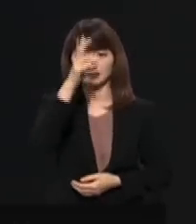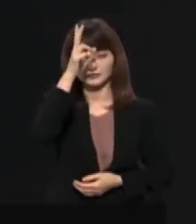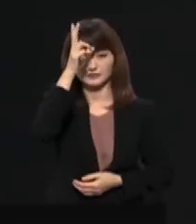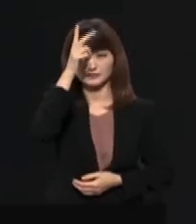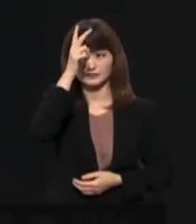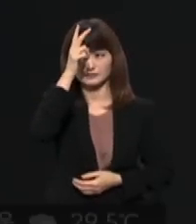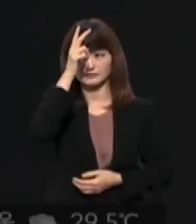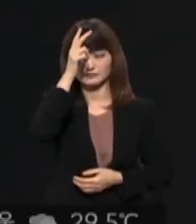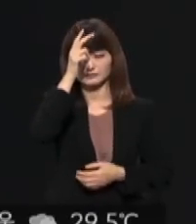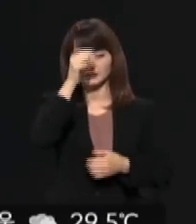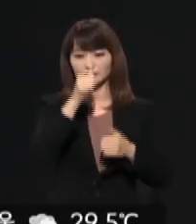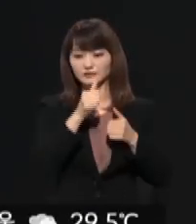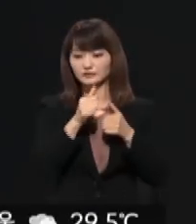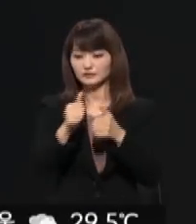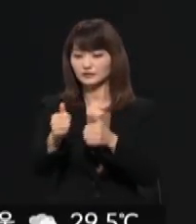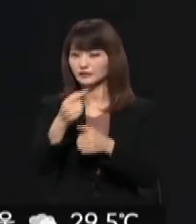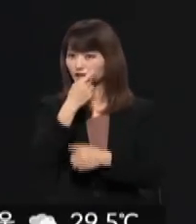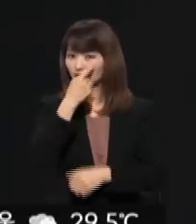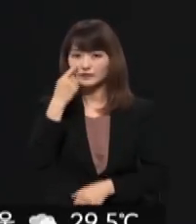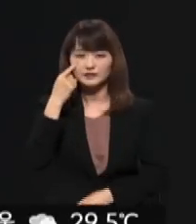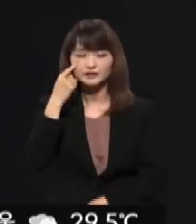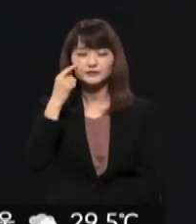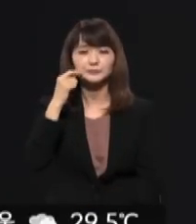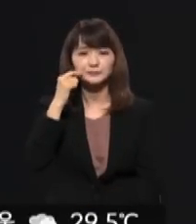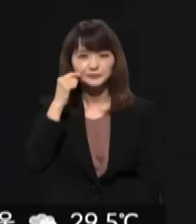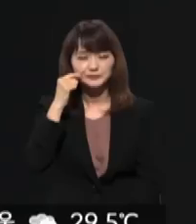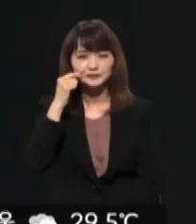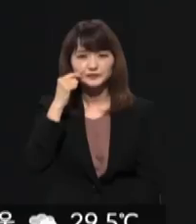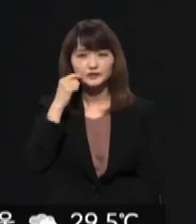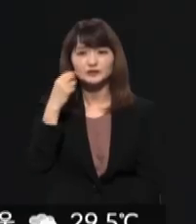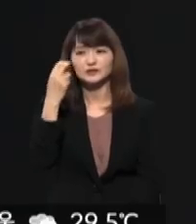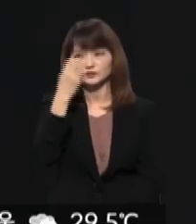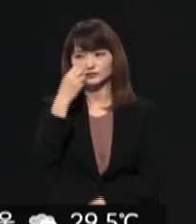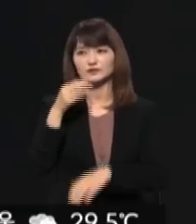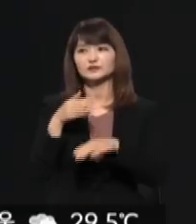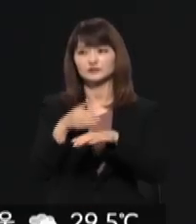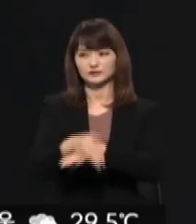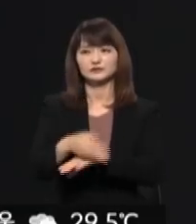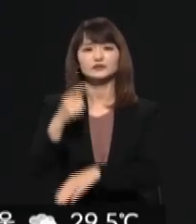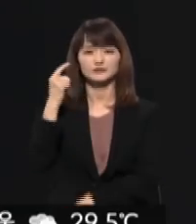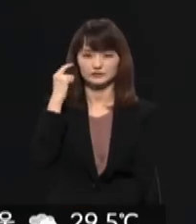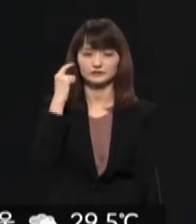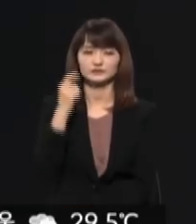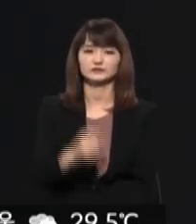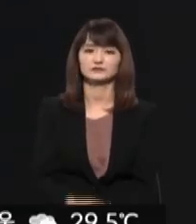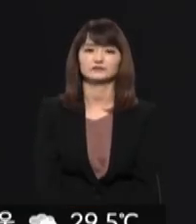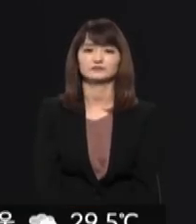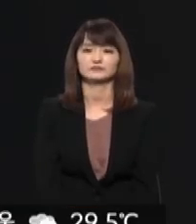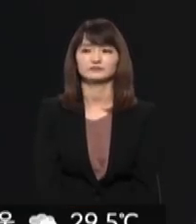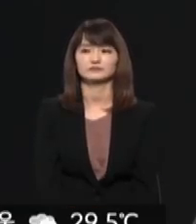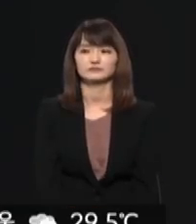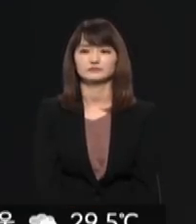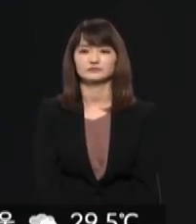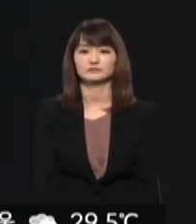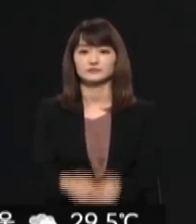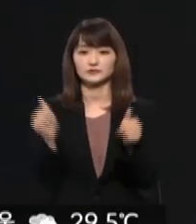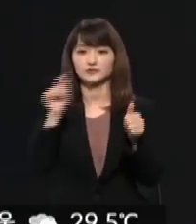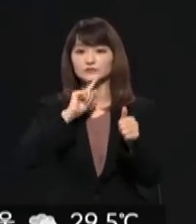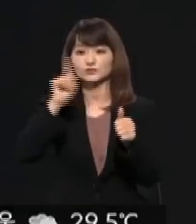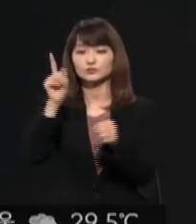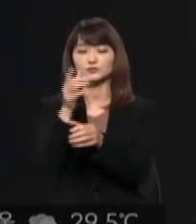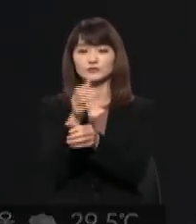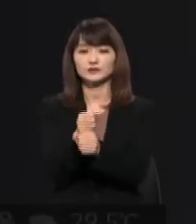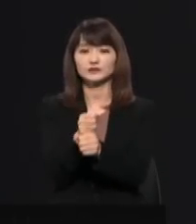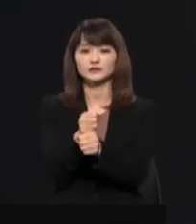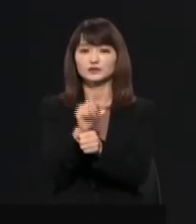따라가지를 못해 확인을 다 해야 되는데 그래서 좀 늦어진다는 얘기를 그동안 들어왔습니다 그래서 어쨌든 뭐 공소시효를